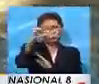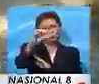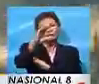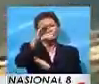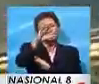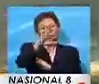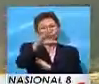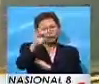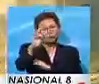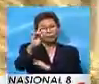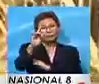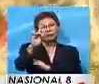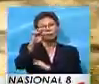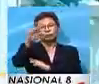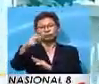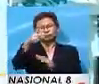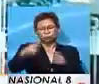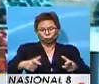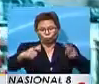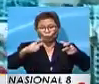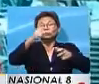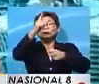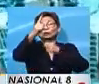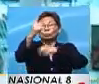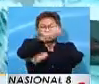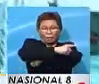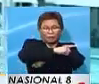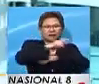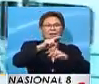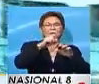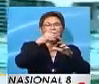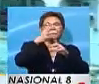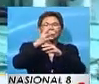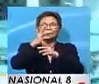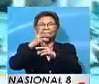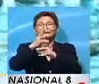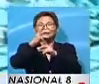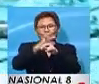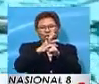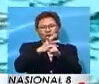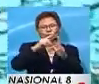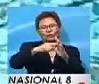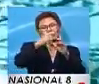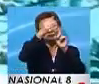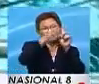558000 Tong sehari selama 6 bulan mulai 1 Januari